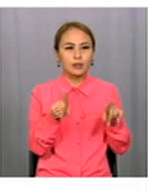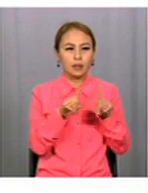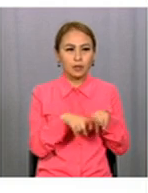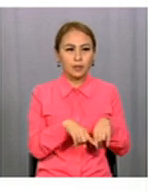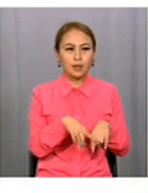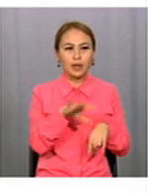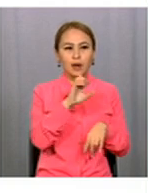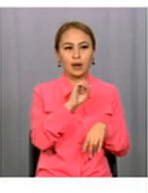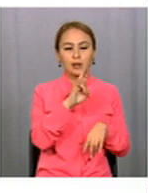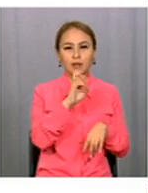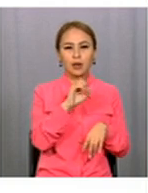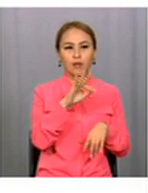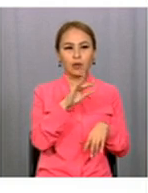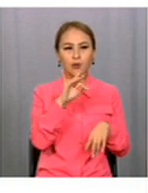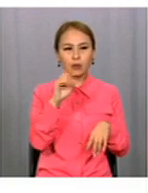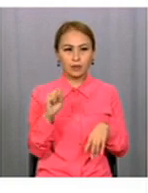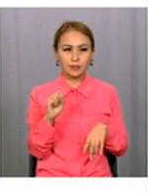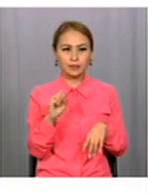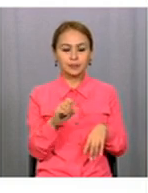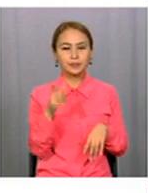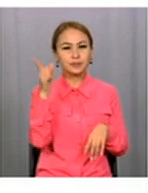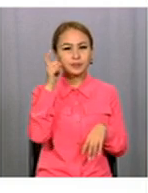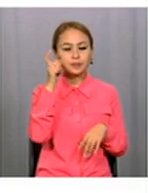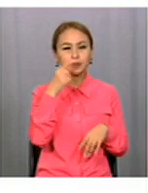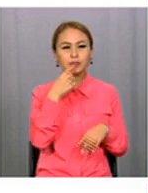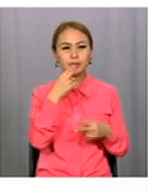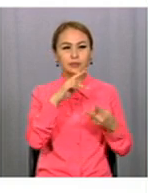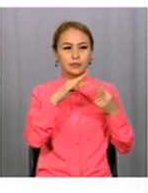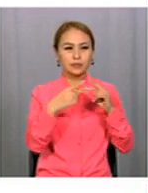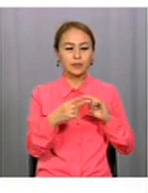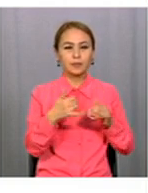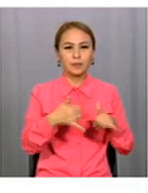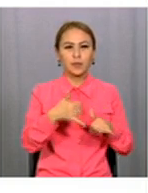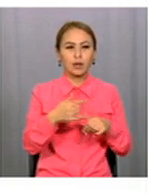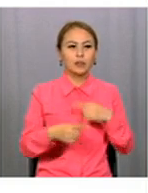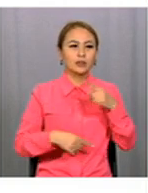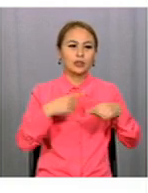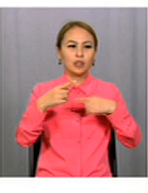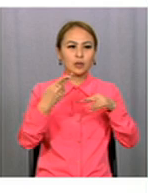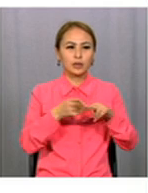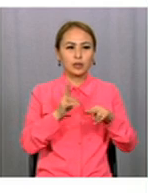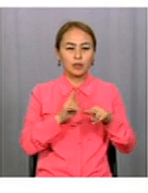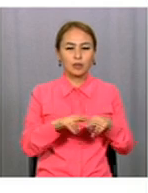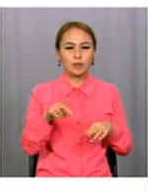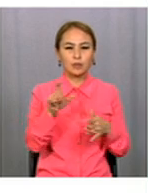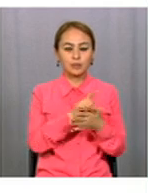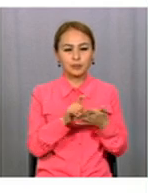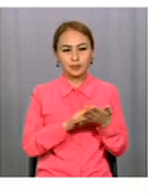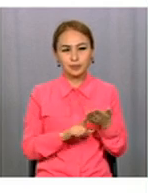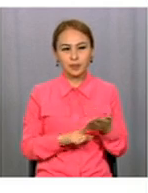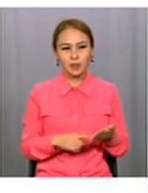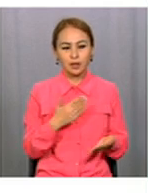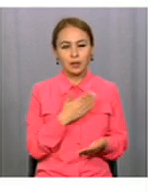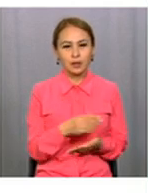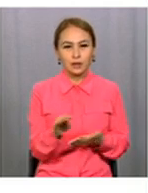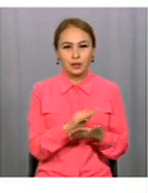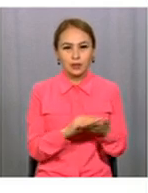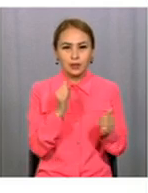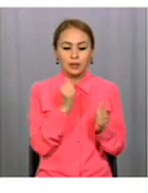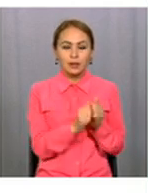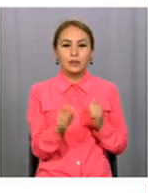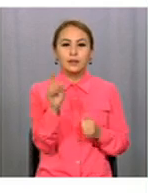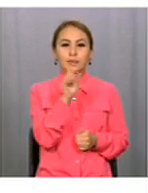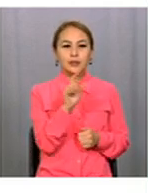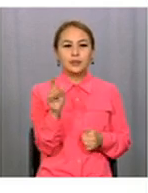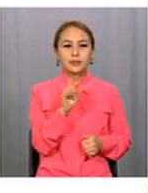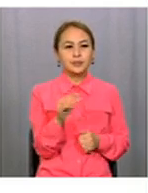яки анафора үлгісі, грек тілінен аударғанда биікке шығару деген мағынаны білдіреді. Мұнда өлеңнің әр жолы немесе әр